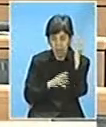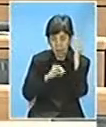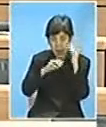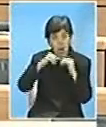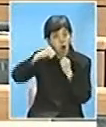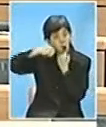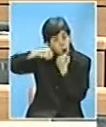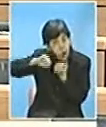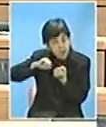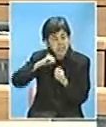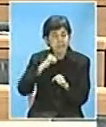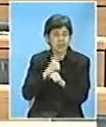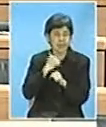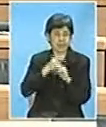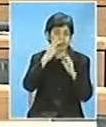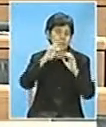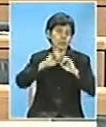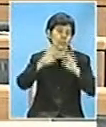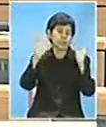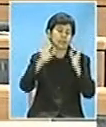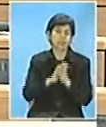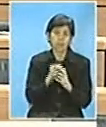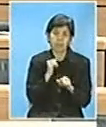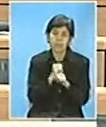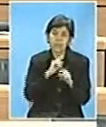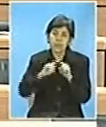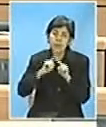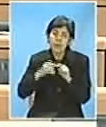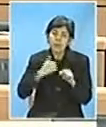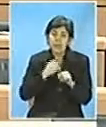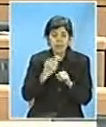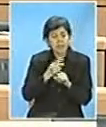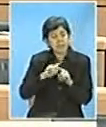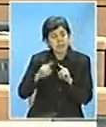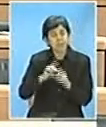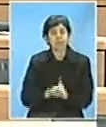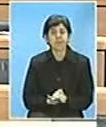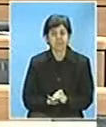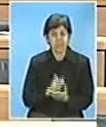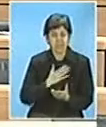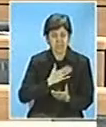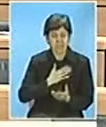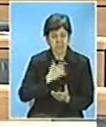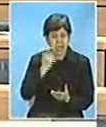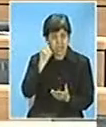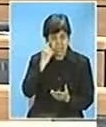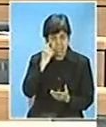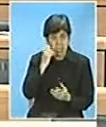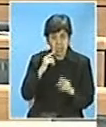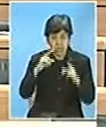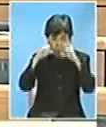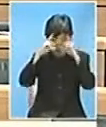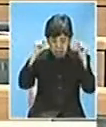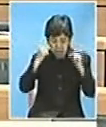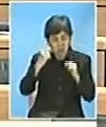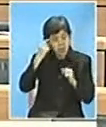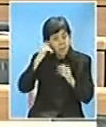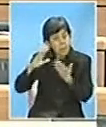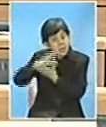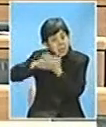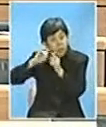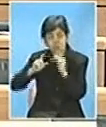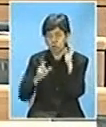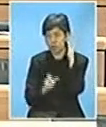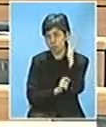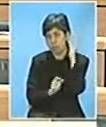ครับก็คงจะให้มีความชัดเจนนะครับทั้งผู้บริโภคผู้ใช้และผู้ประกอบการนะครับและที่สำคัญนะครับแท็กซี่จุดจอดสำคัญนะครับถ้าต่างประเทศโดยเฉพาะสิ